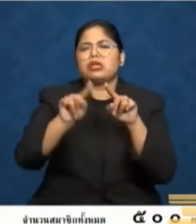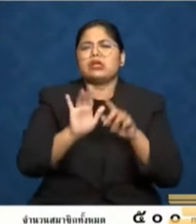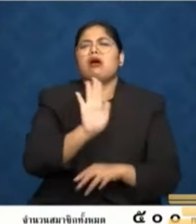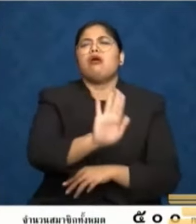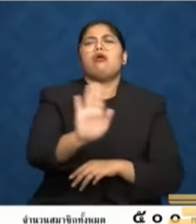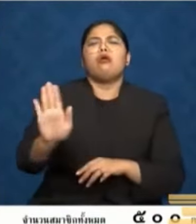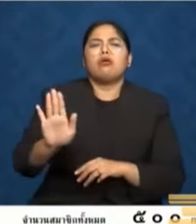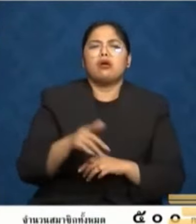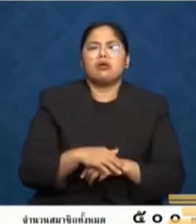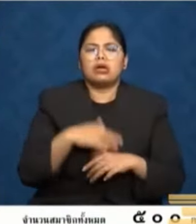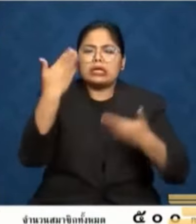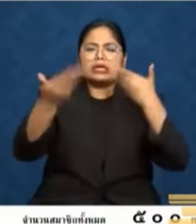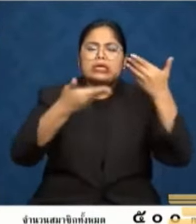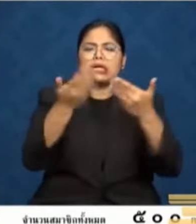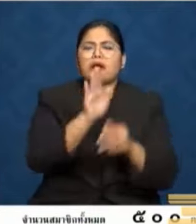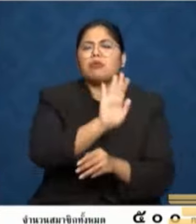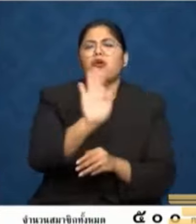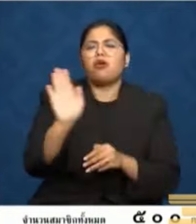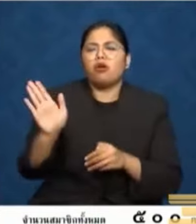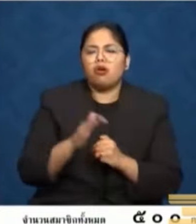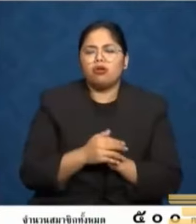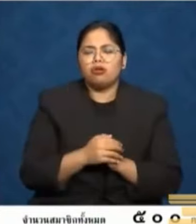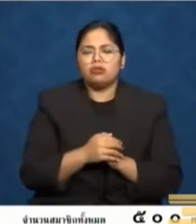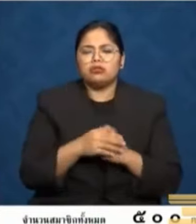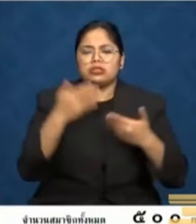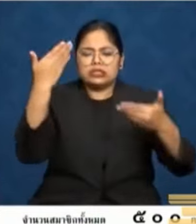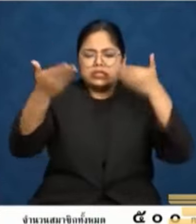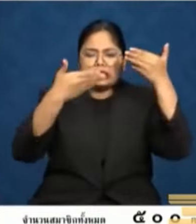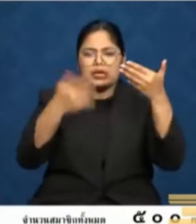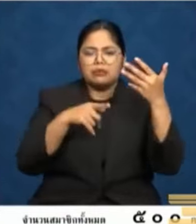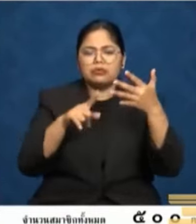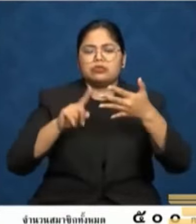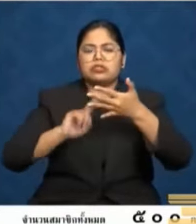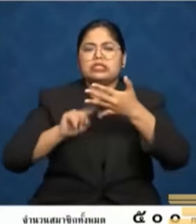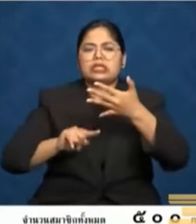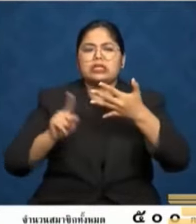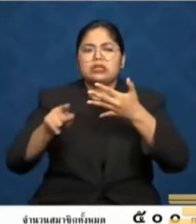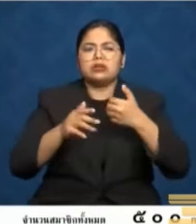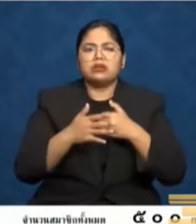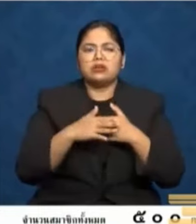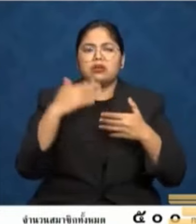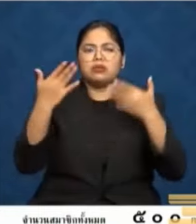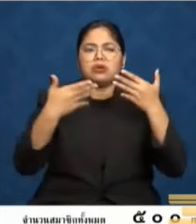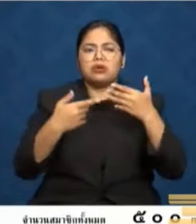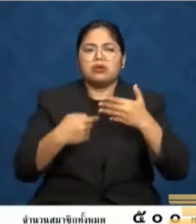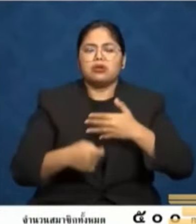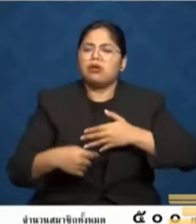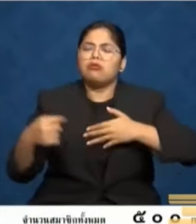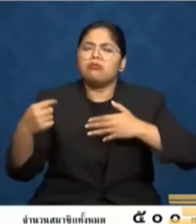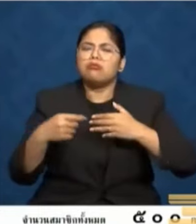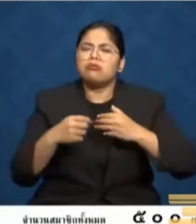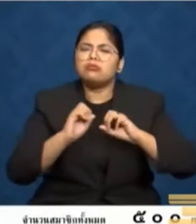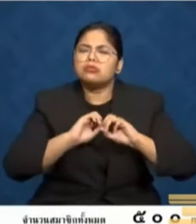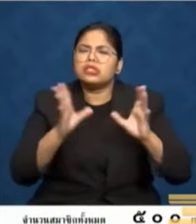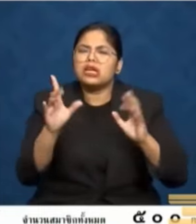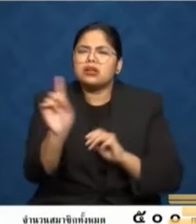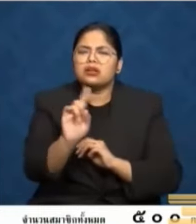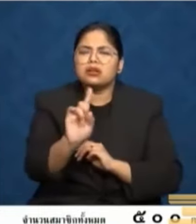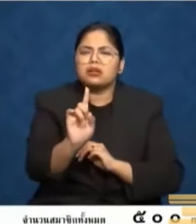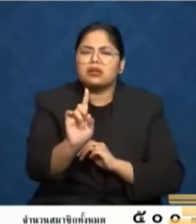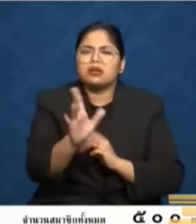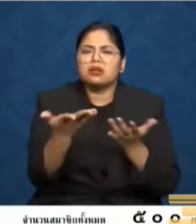ท่านจัดกิจกรรมอยู่ชั้นหนึแล้วตะกี้ท่านบอกว่าโปรงใสไอ้ตรงนี้มันก็ยิ่งทำให้